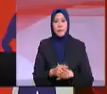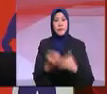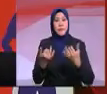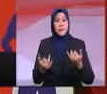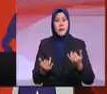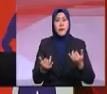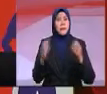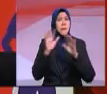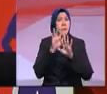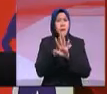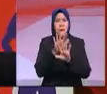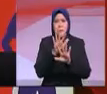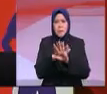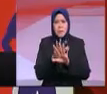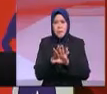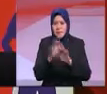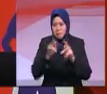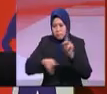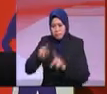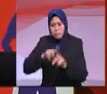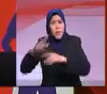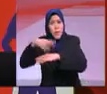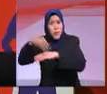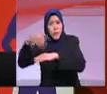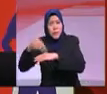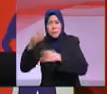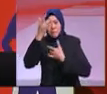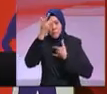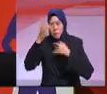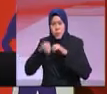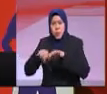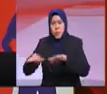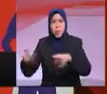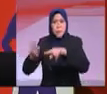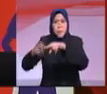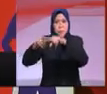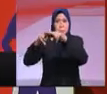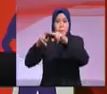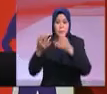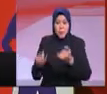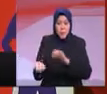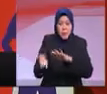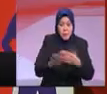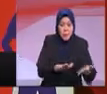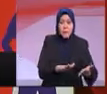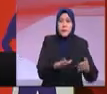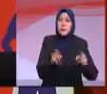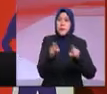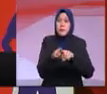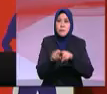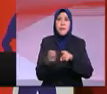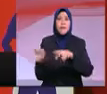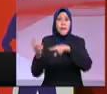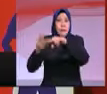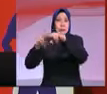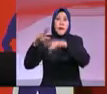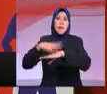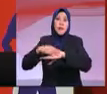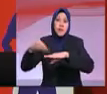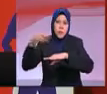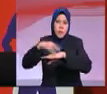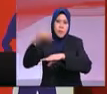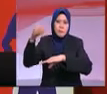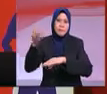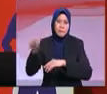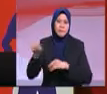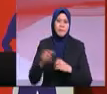dan ramai di kalangan penduduk mereka dijangkiti, dan juga kadar kematian pun meningkat. Dan ada negara-negara lain yang